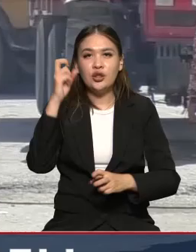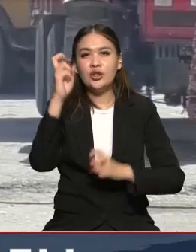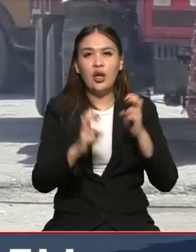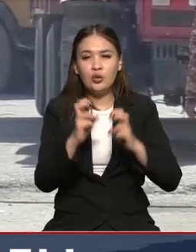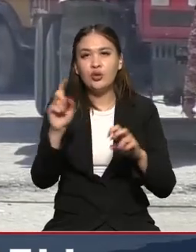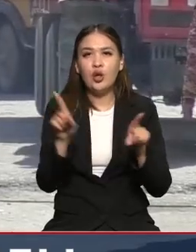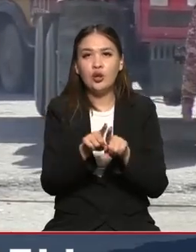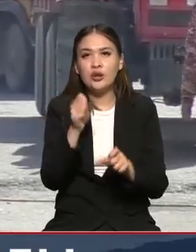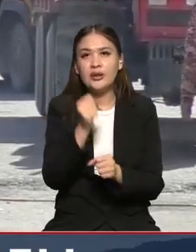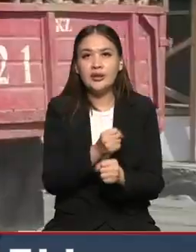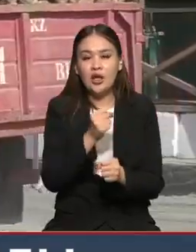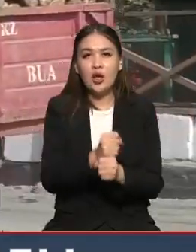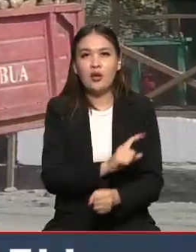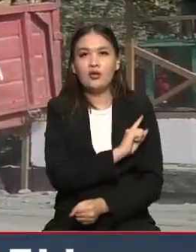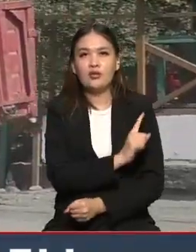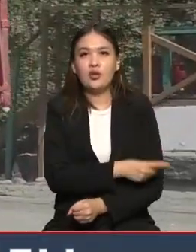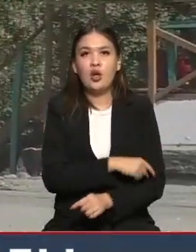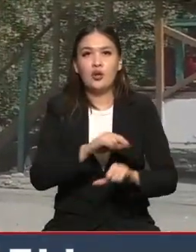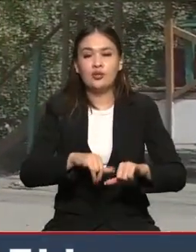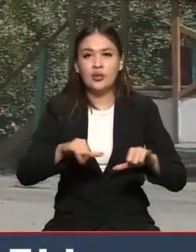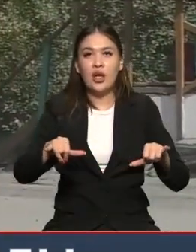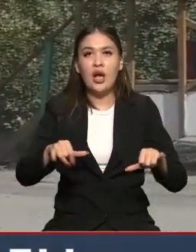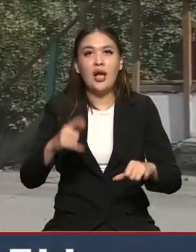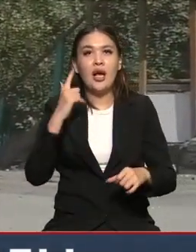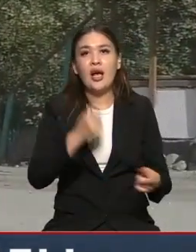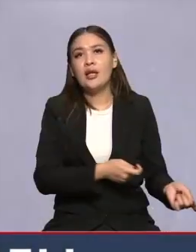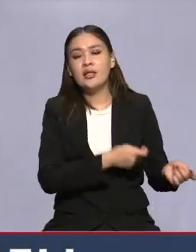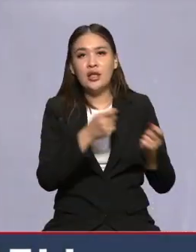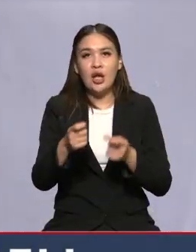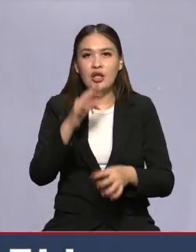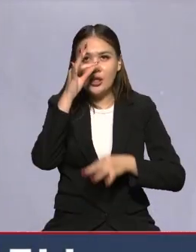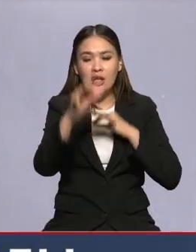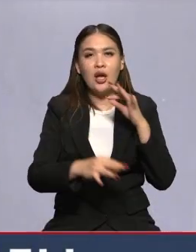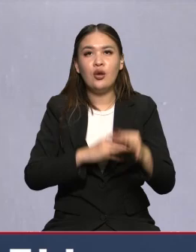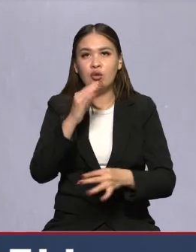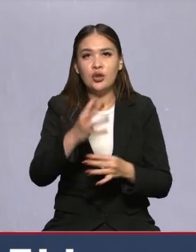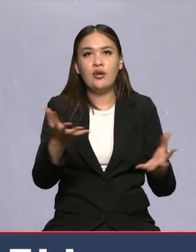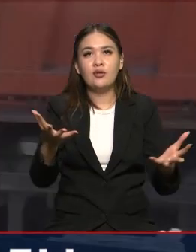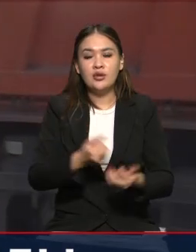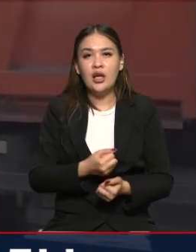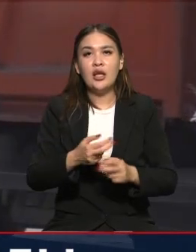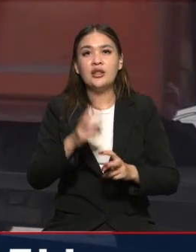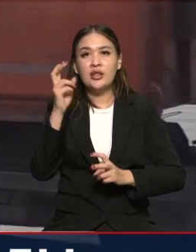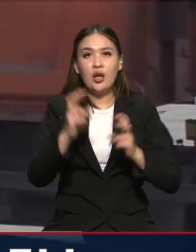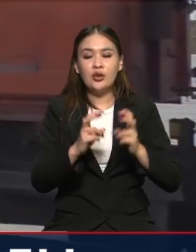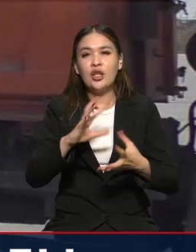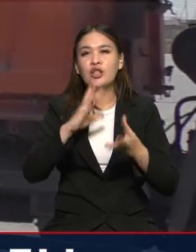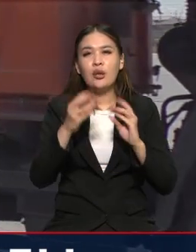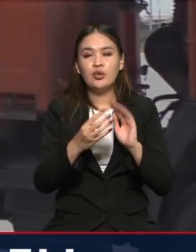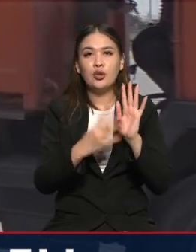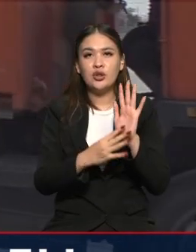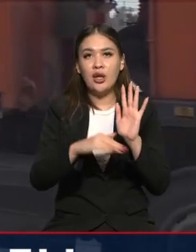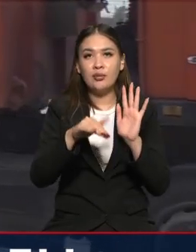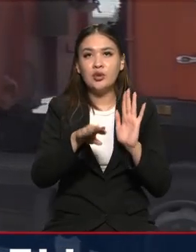зауыттарда өндірістік қуатын арттырған. Олар қазір алқаптан келген тәтті түбірлерді тәулік бойы үздіксіз қабылдауда. Биыл зауыттар жалпы 90 мың